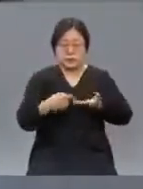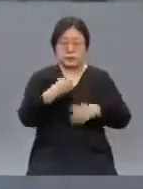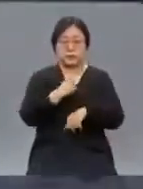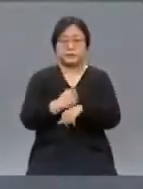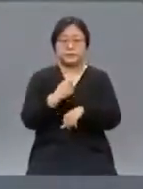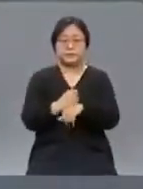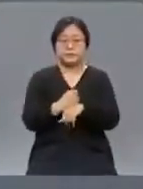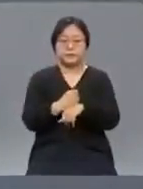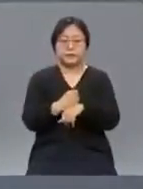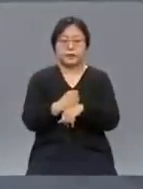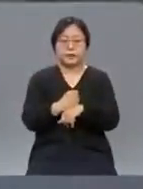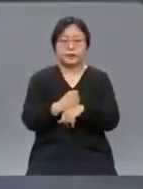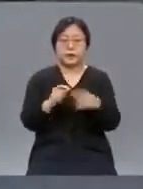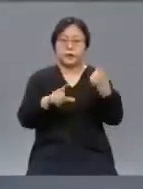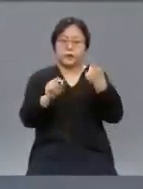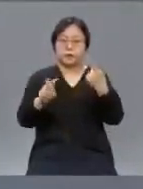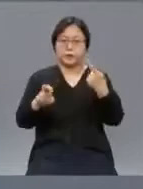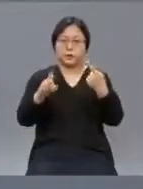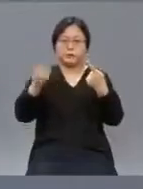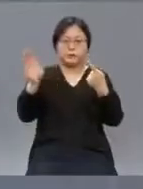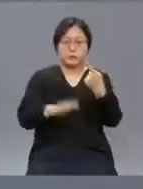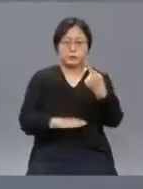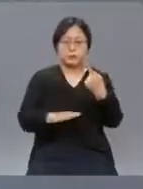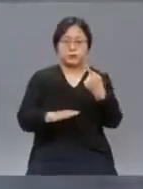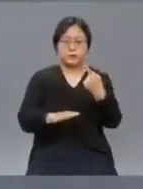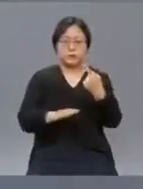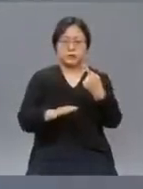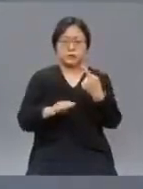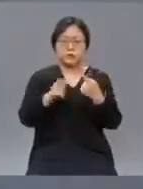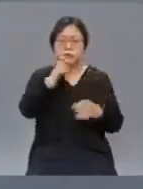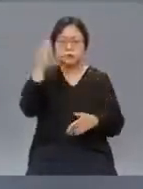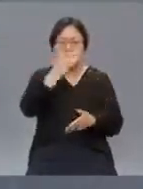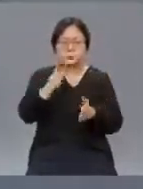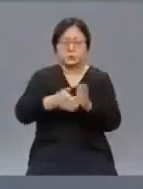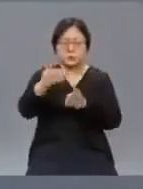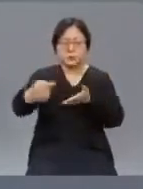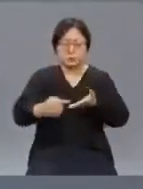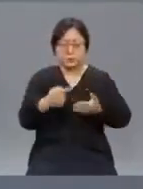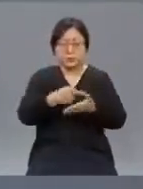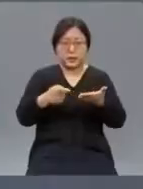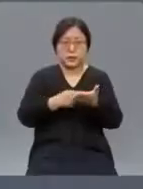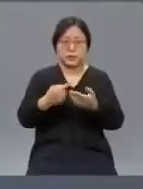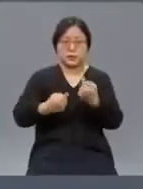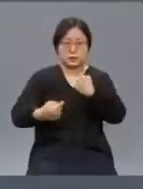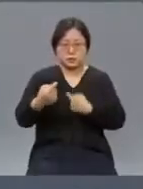접수받습니다. 지난 1월 21일부터 현재까지 여수시에 접수된 여순 사건 피해